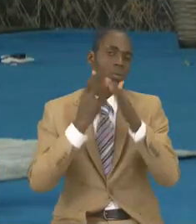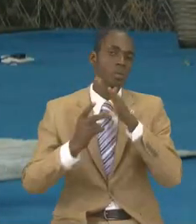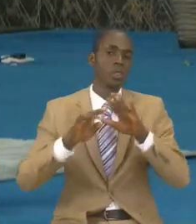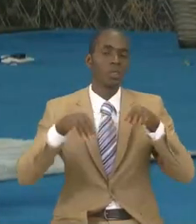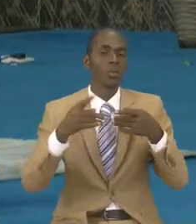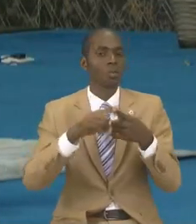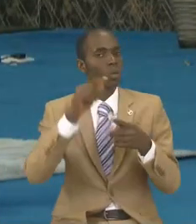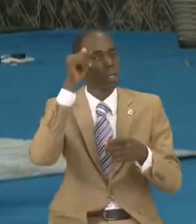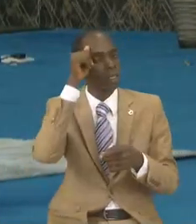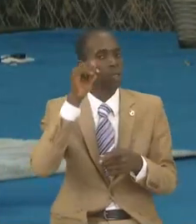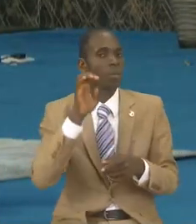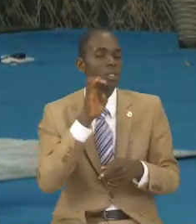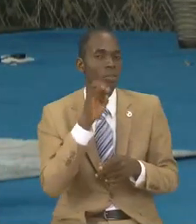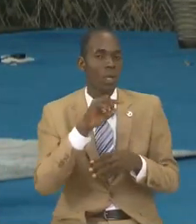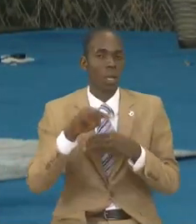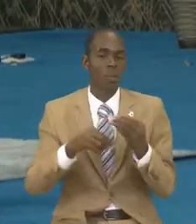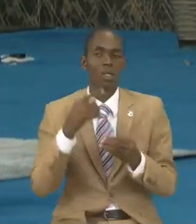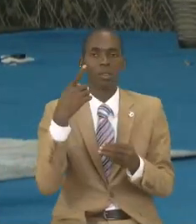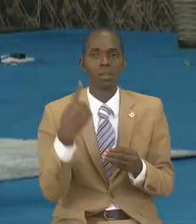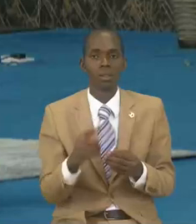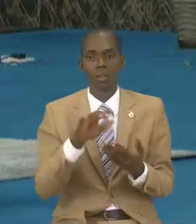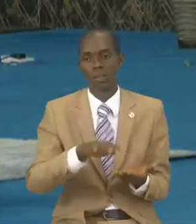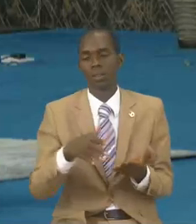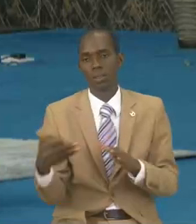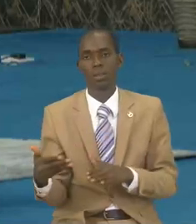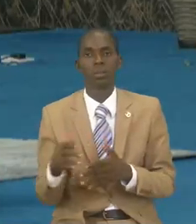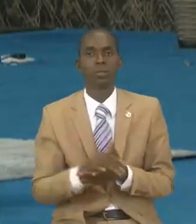Ève, la crucifixion.